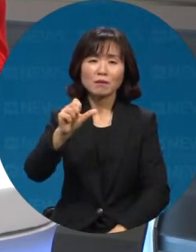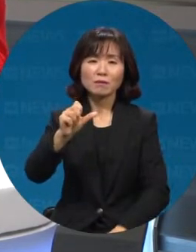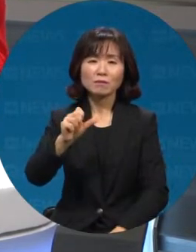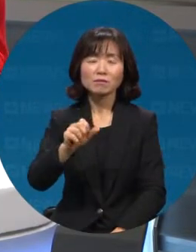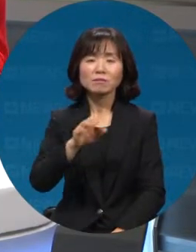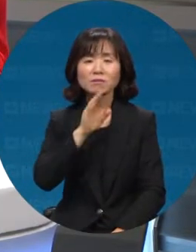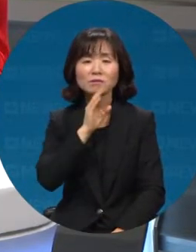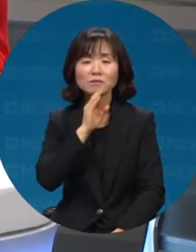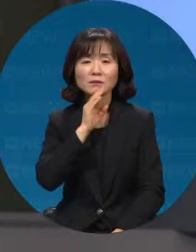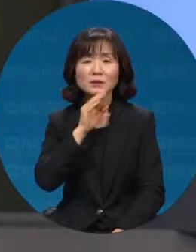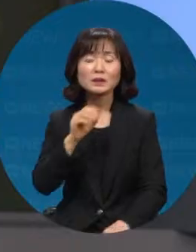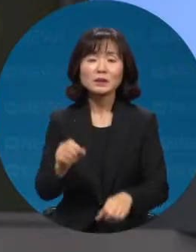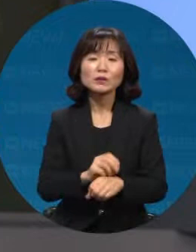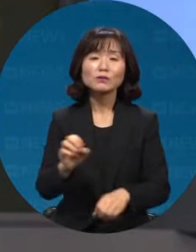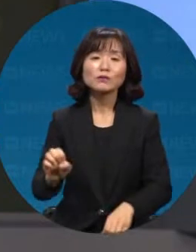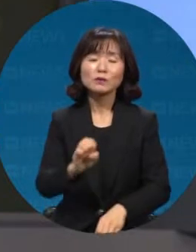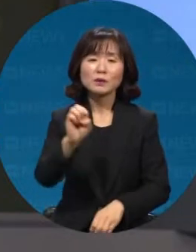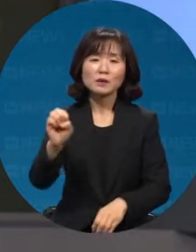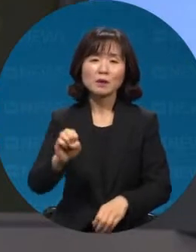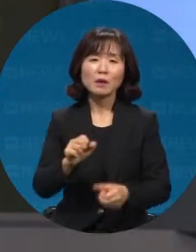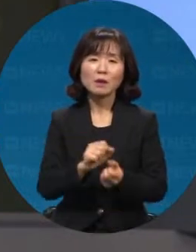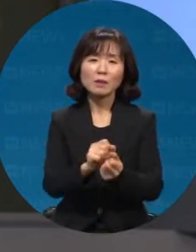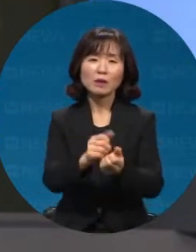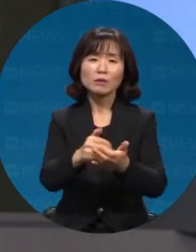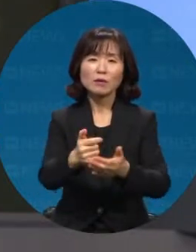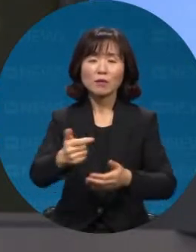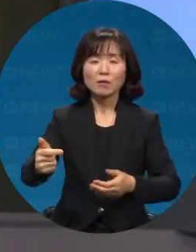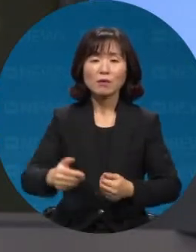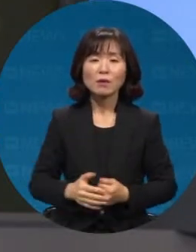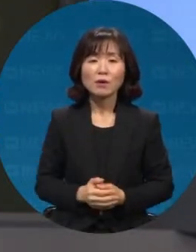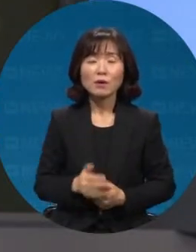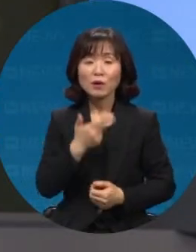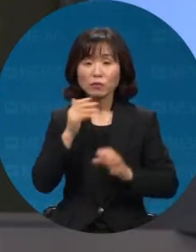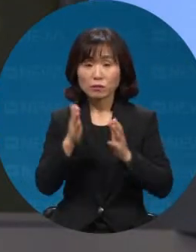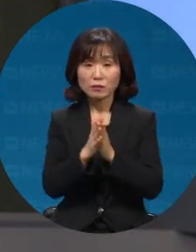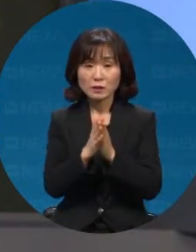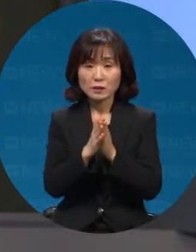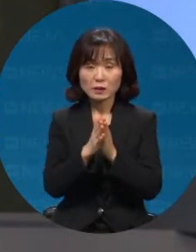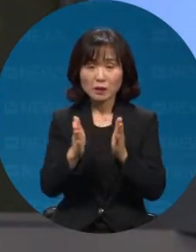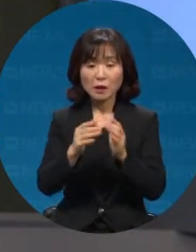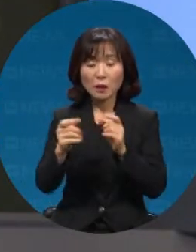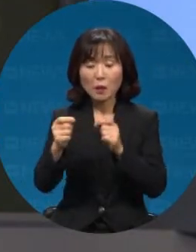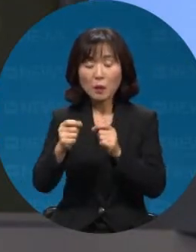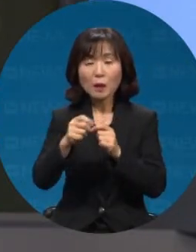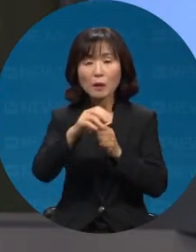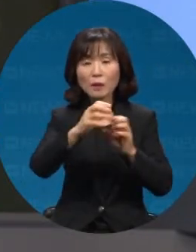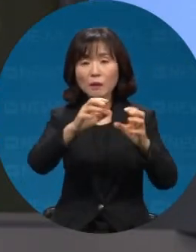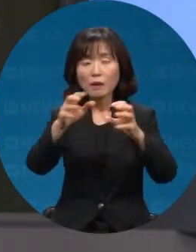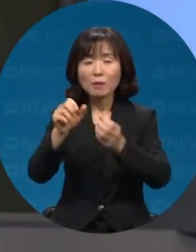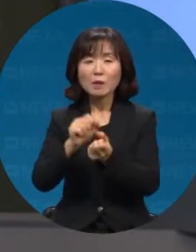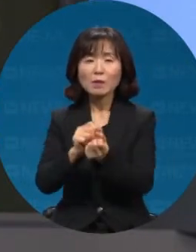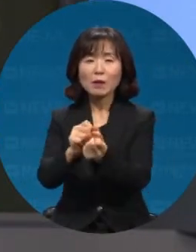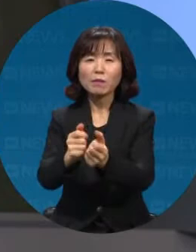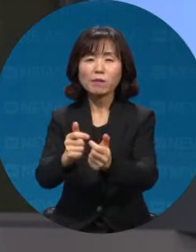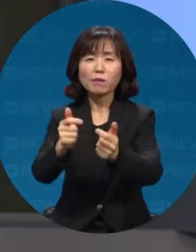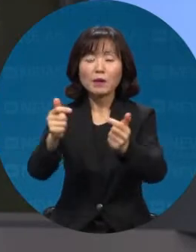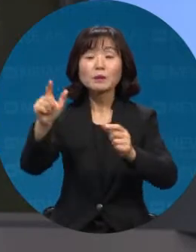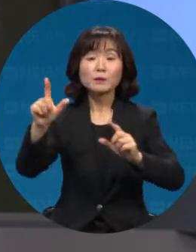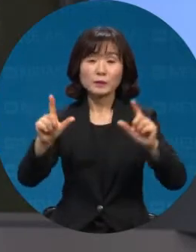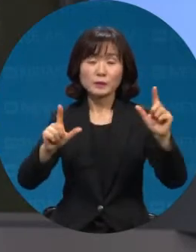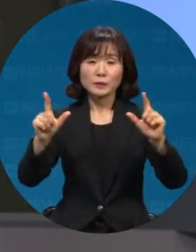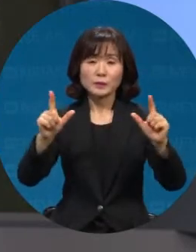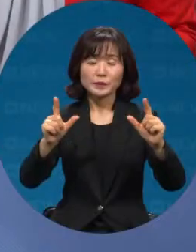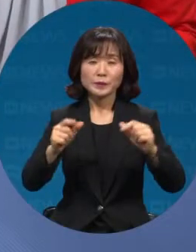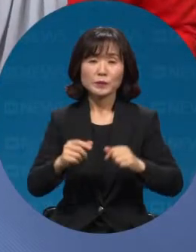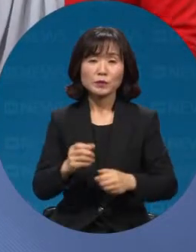맞습니다 이렇게 유럽에서 감염 새가 이 심상치 않은데요 0 0 을 시작으로 인접 국가로 감염이 빠르게 확산되는 모양새 인데요 이